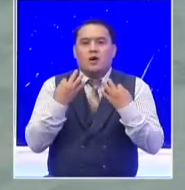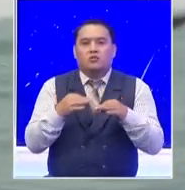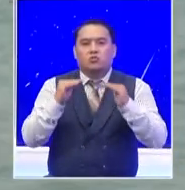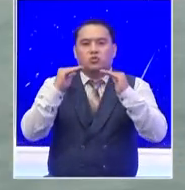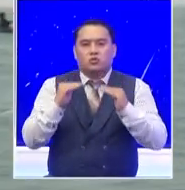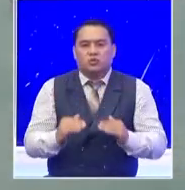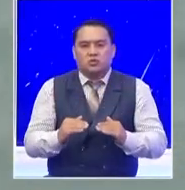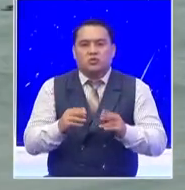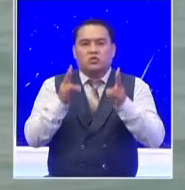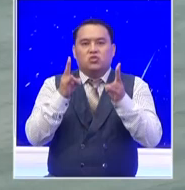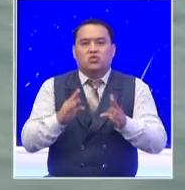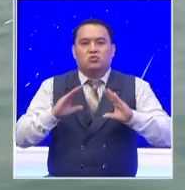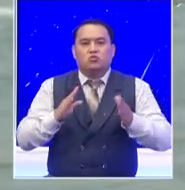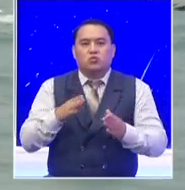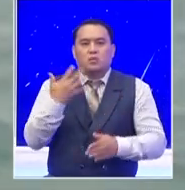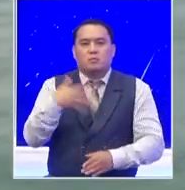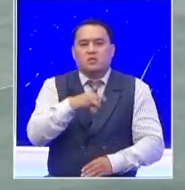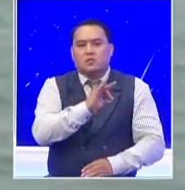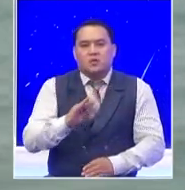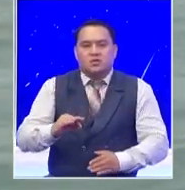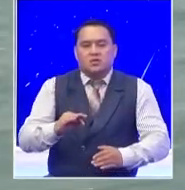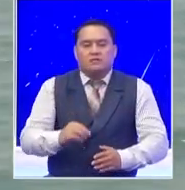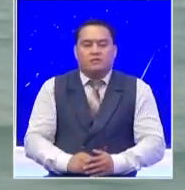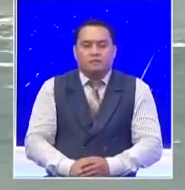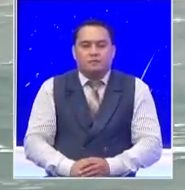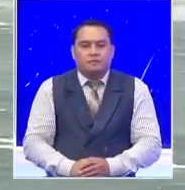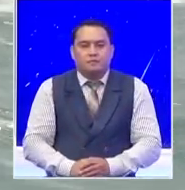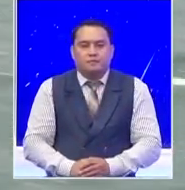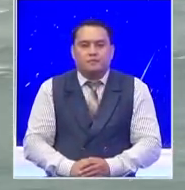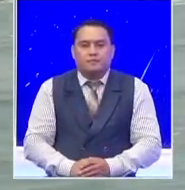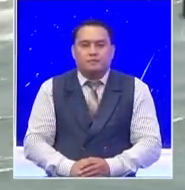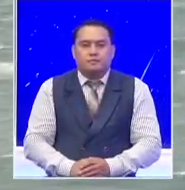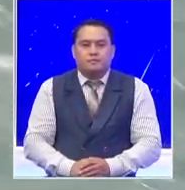уменьшить статистику несчастных случаев на воде почти на 50%.